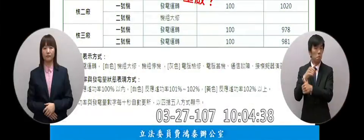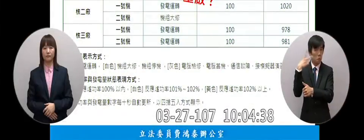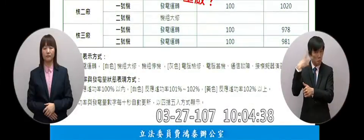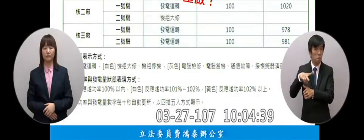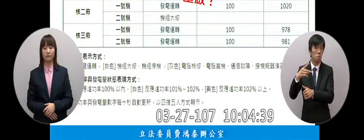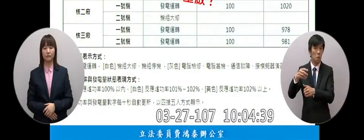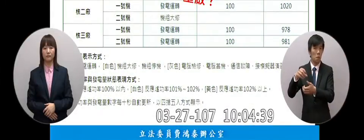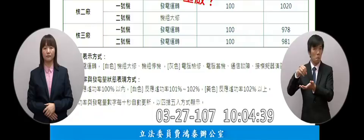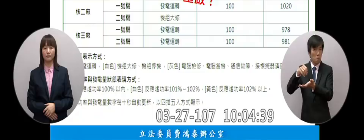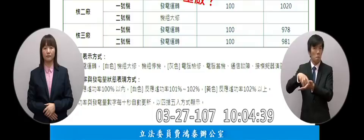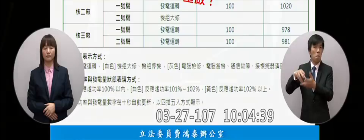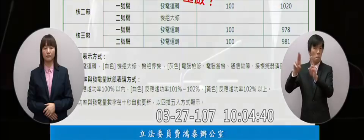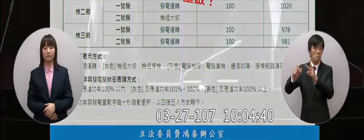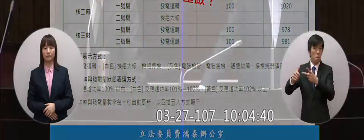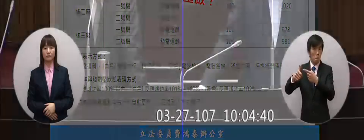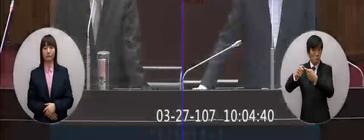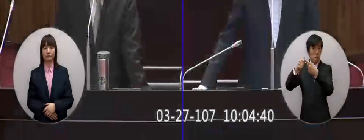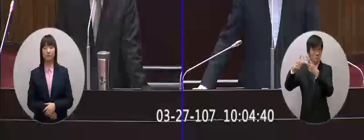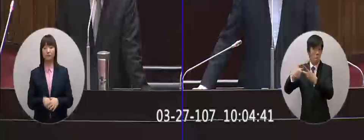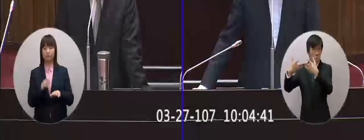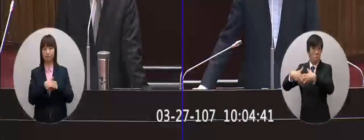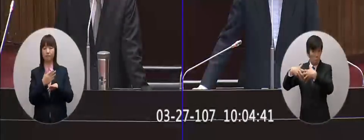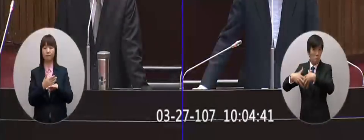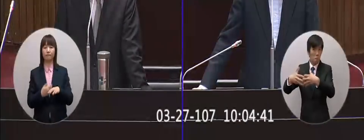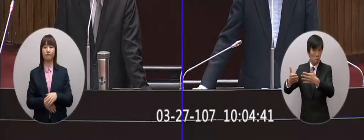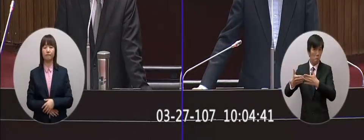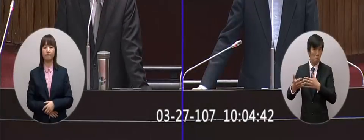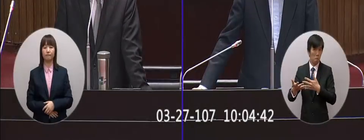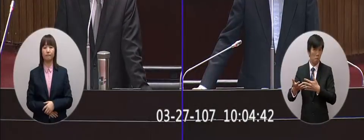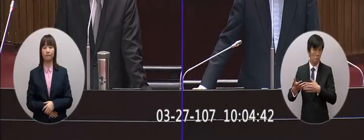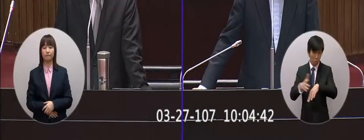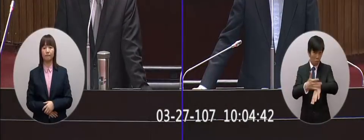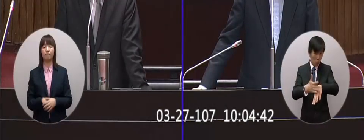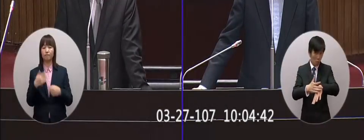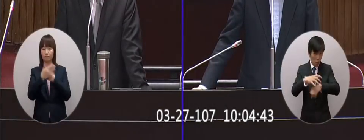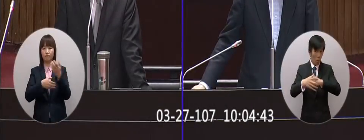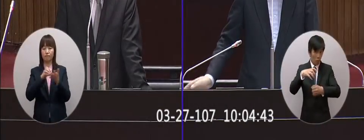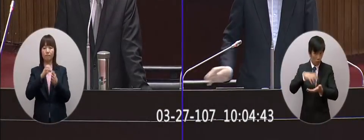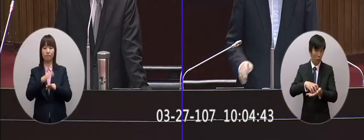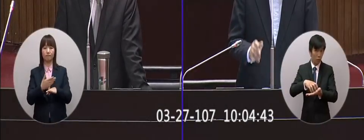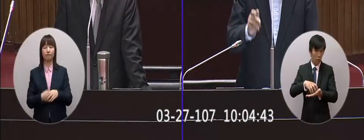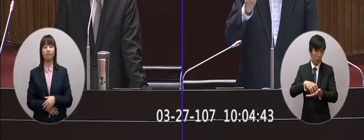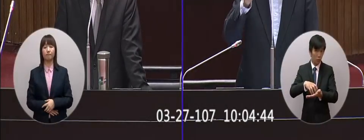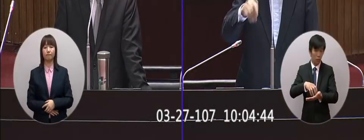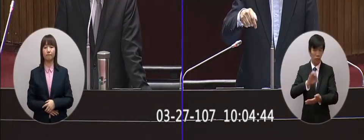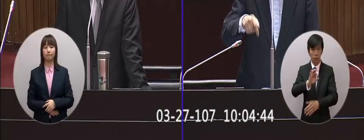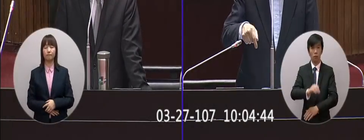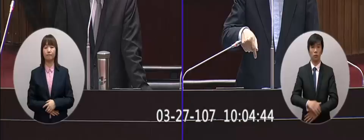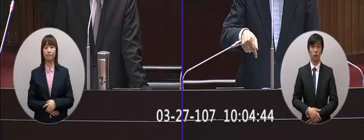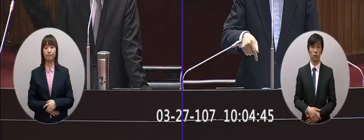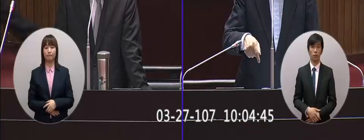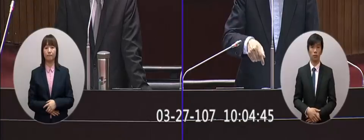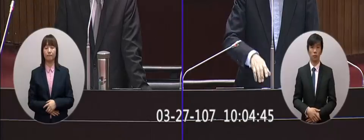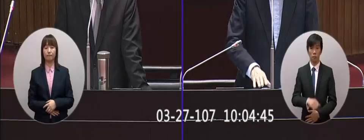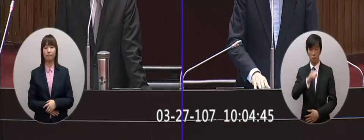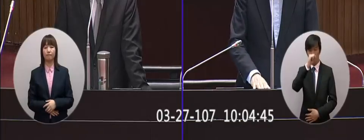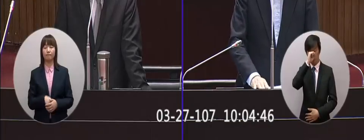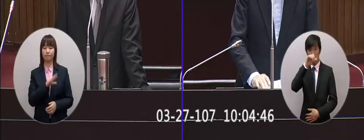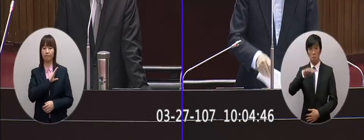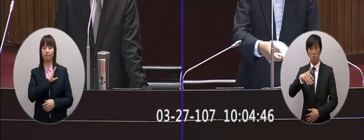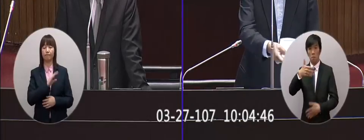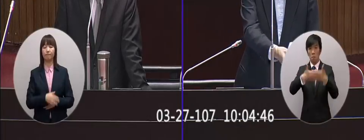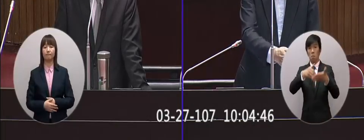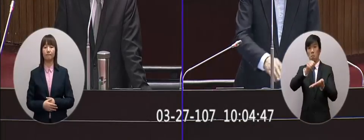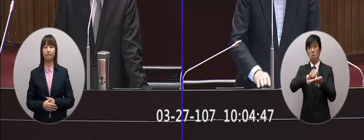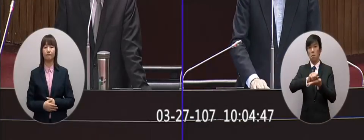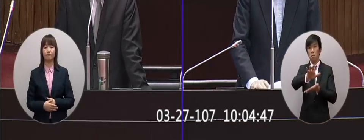核一？一号机、二号机 不会， 不会， 是 你保证？ 保证。 好 ，OK， 我们留下历史 记录。是，那当然， 哦、 那当